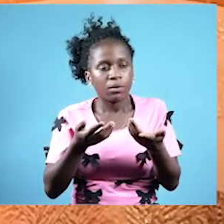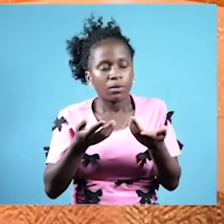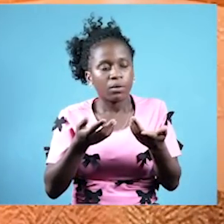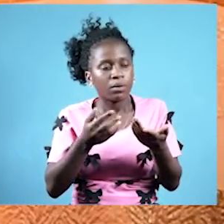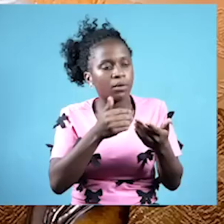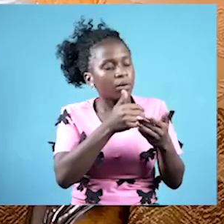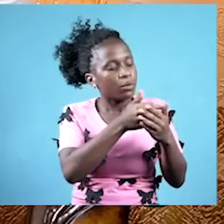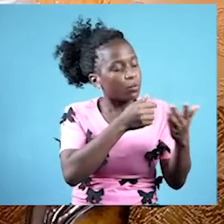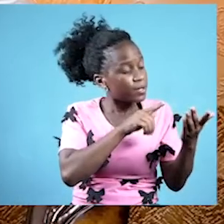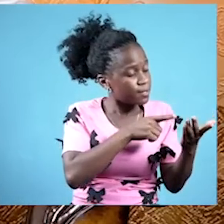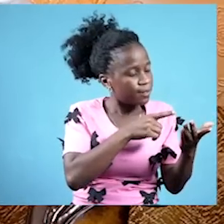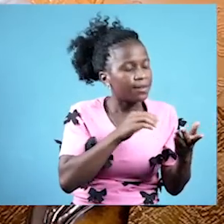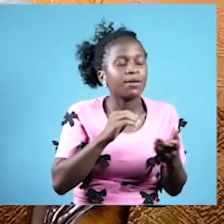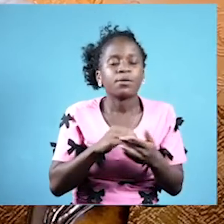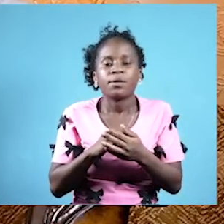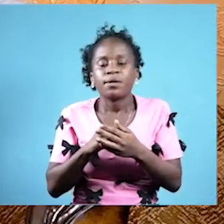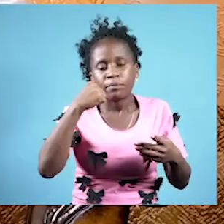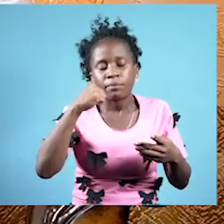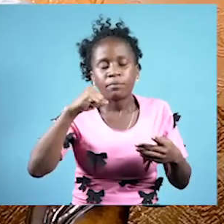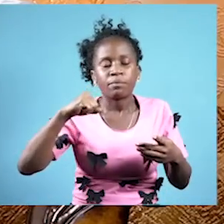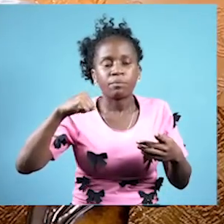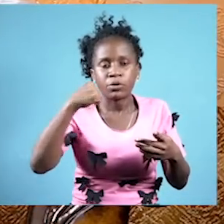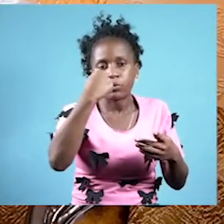It's a million dollar question. Mpaka leo